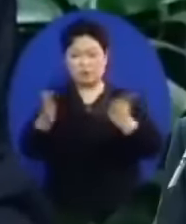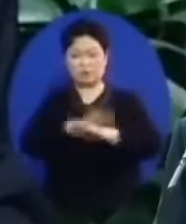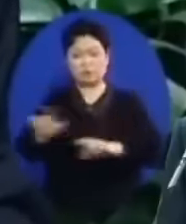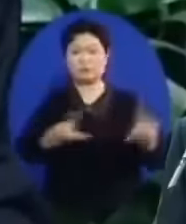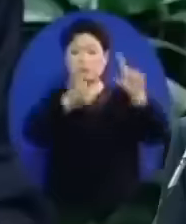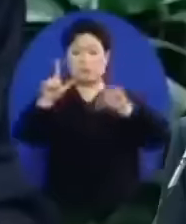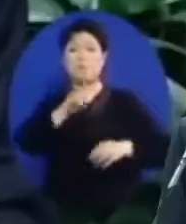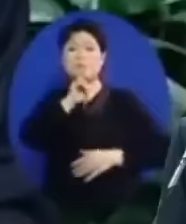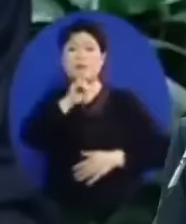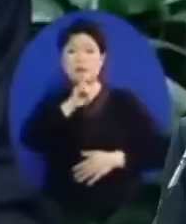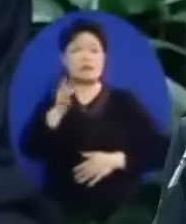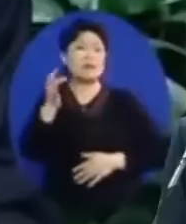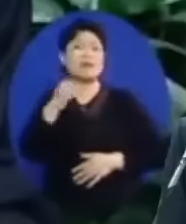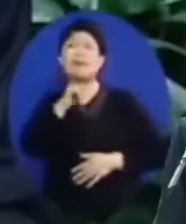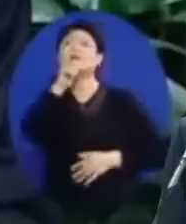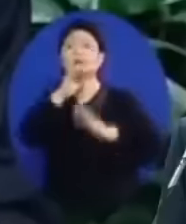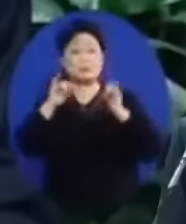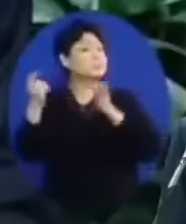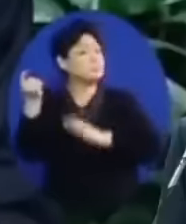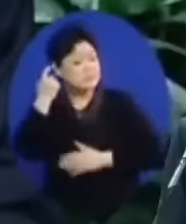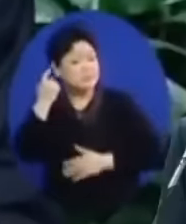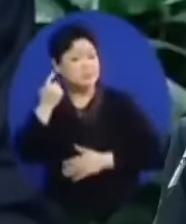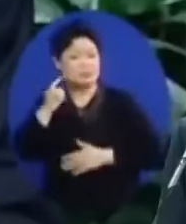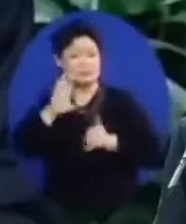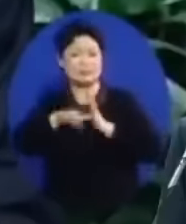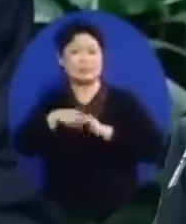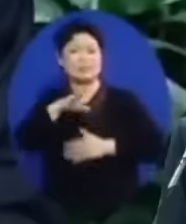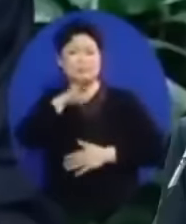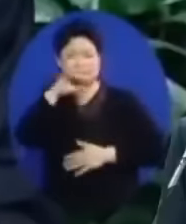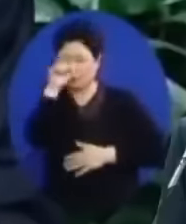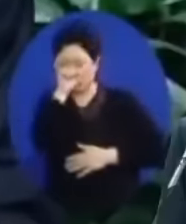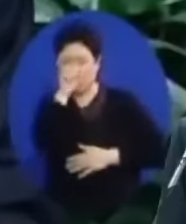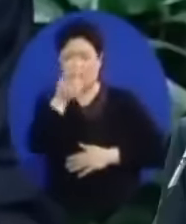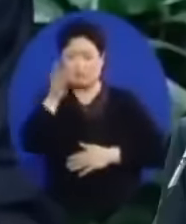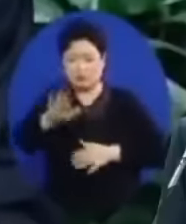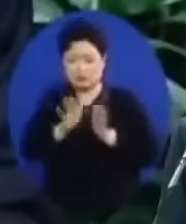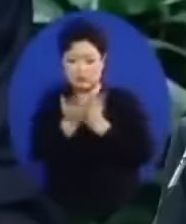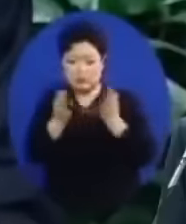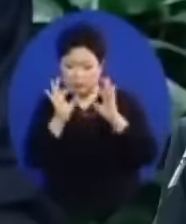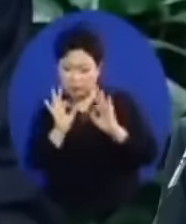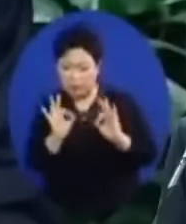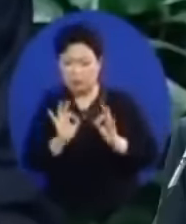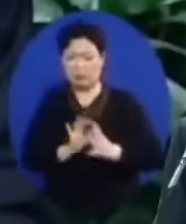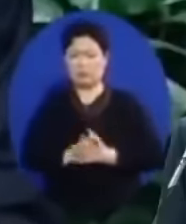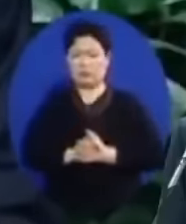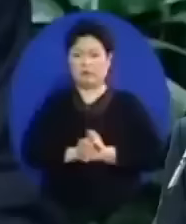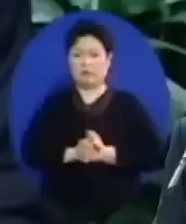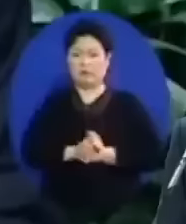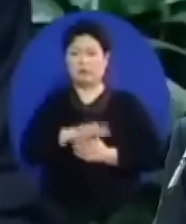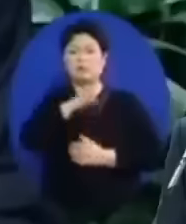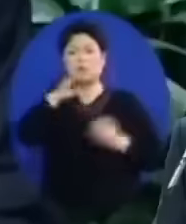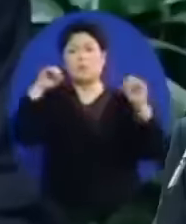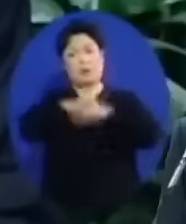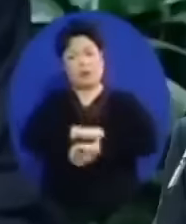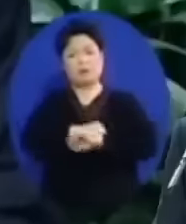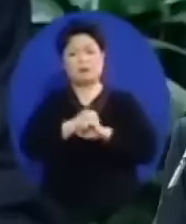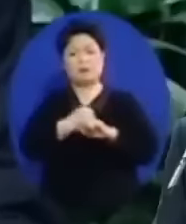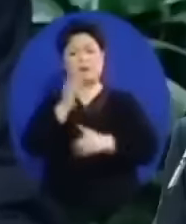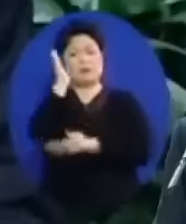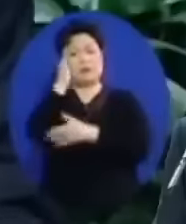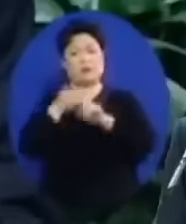것입니다. 가난한 사람이 듣기에는 참 복음 같으나 실제로는 망조가 되는 이야기인